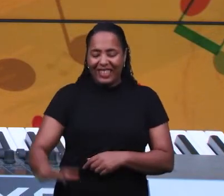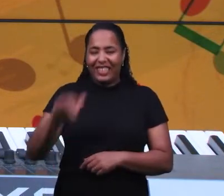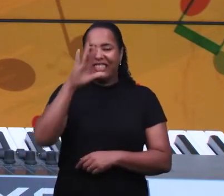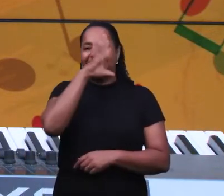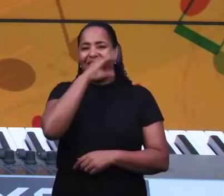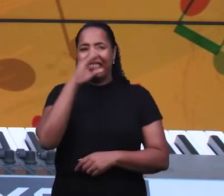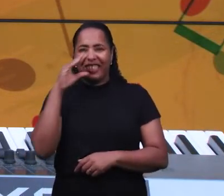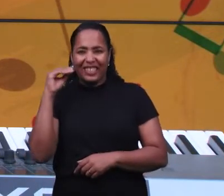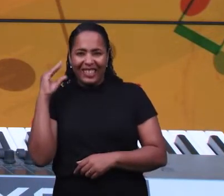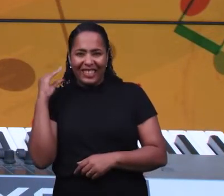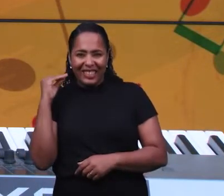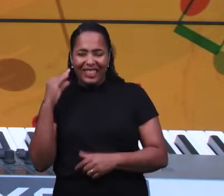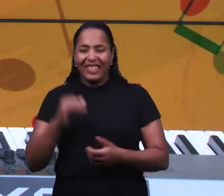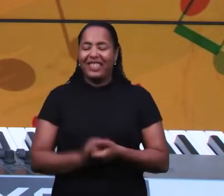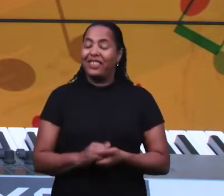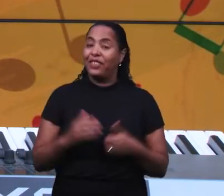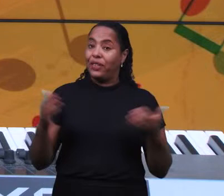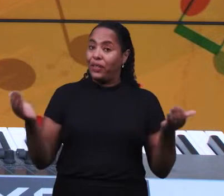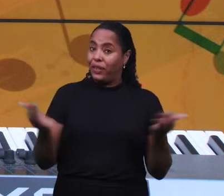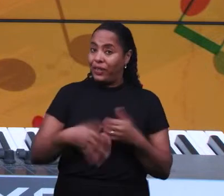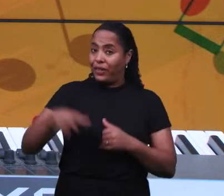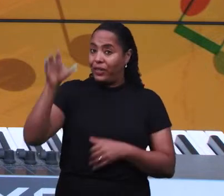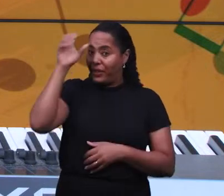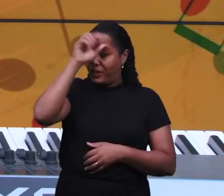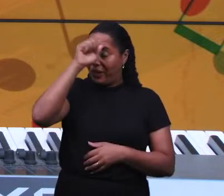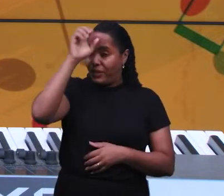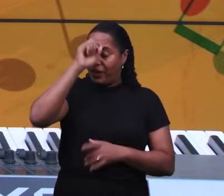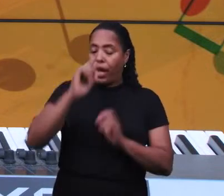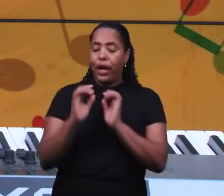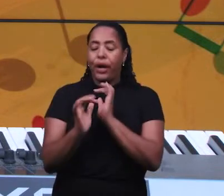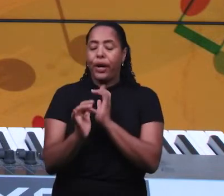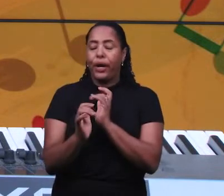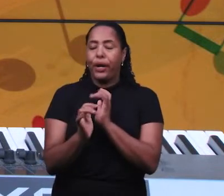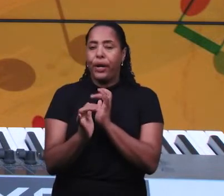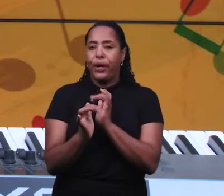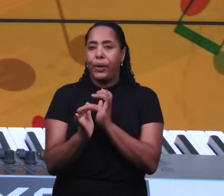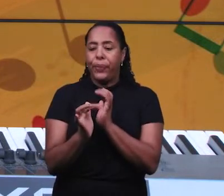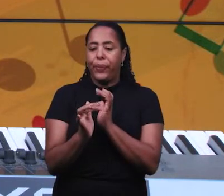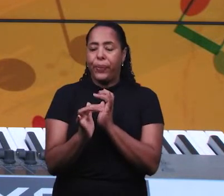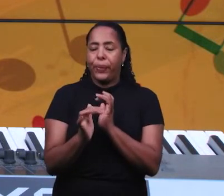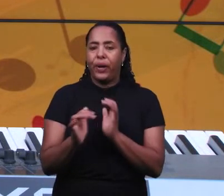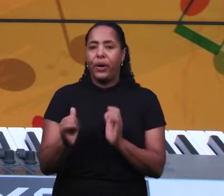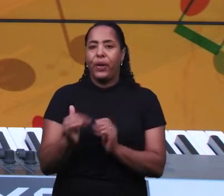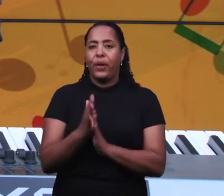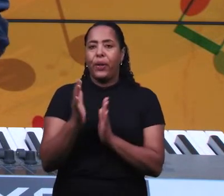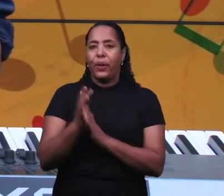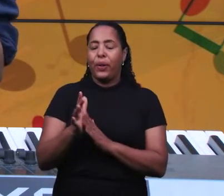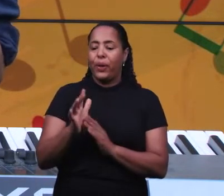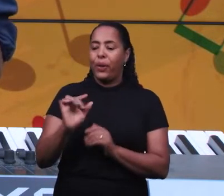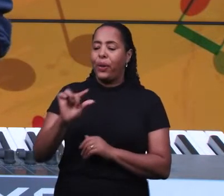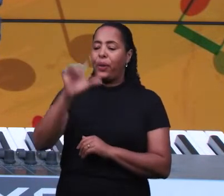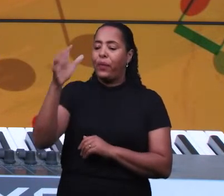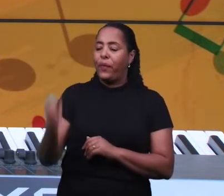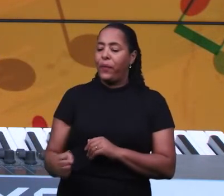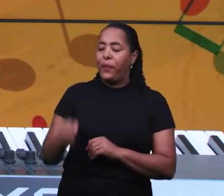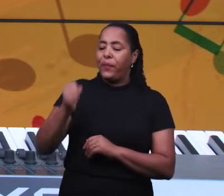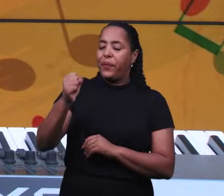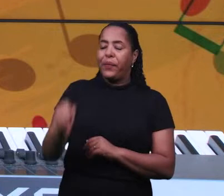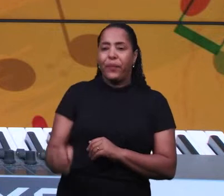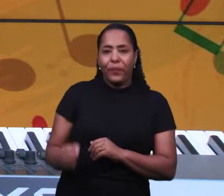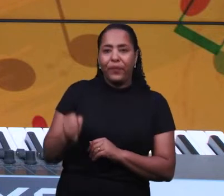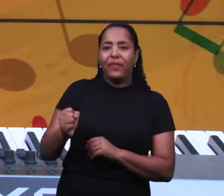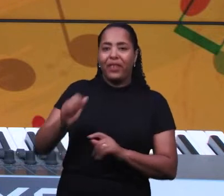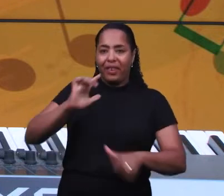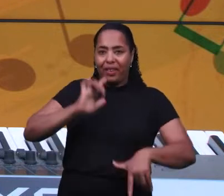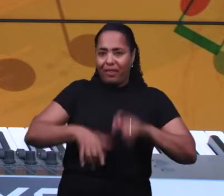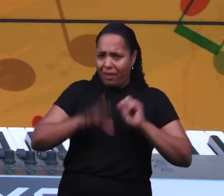La paix du Seigneur, enfants, intermédiaires et adolescents. Aujourd'hui, nous allons apprendre dans la flûte douce la louange au